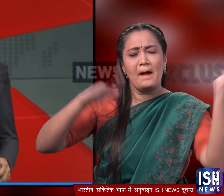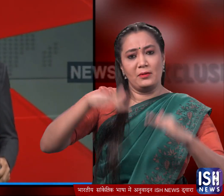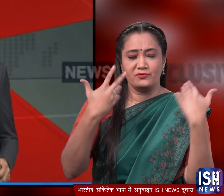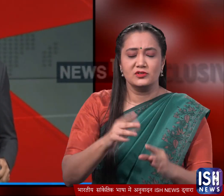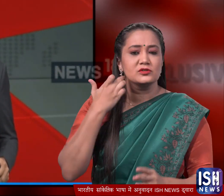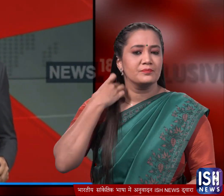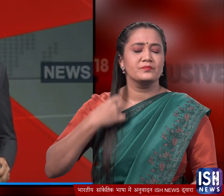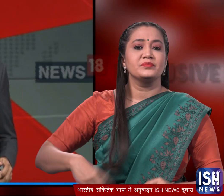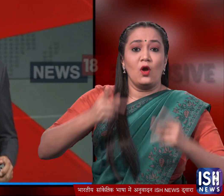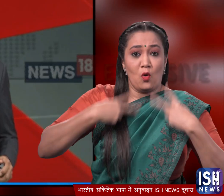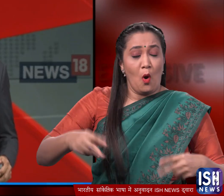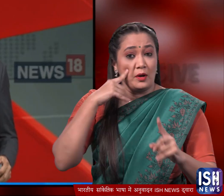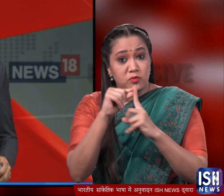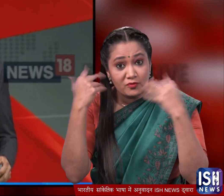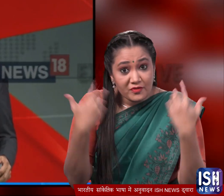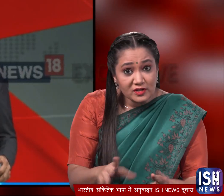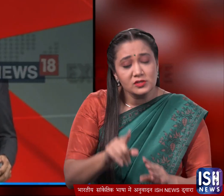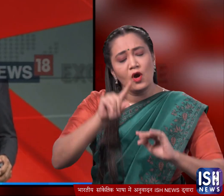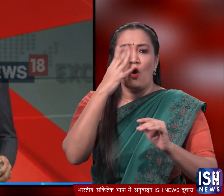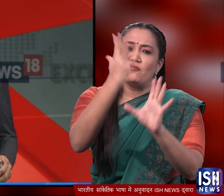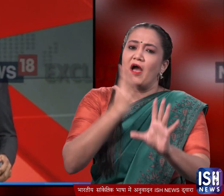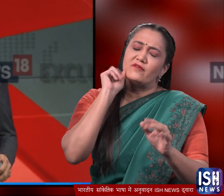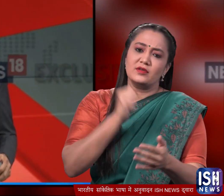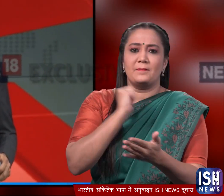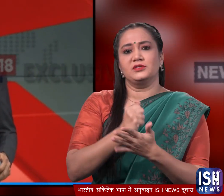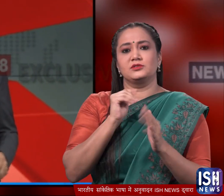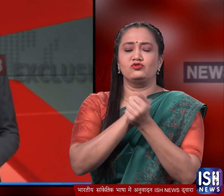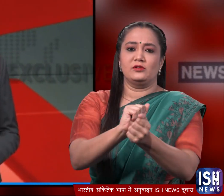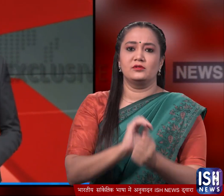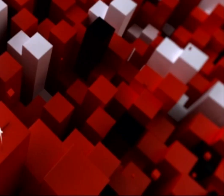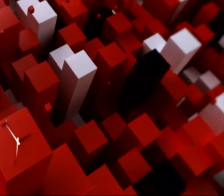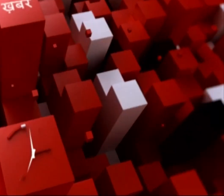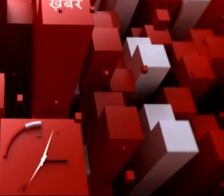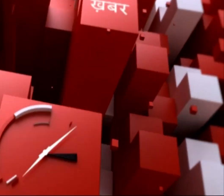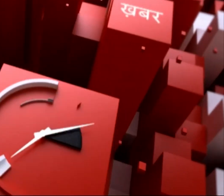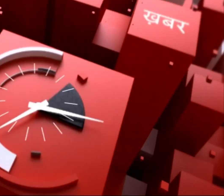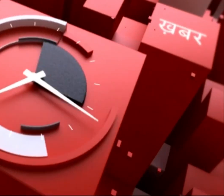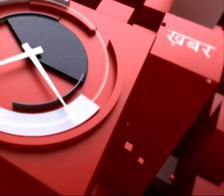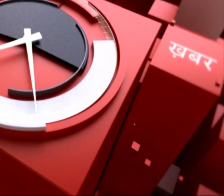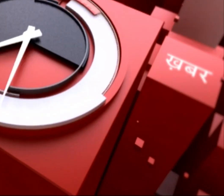से पिटाई की, जो अगर अदालत में दोषी साबित हुआ तो कम से कम 5 साल की जेल की सजा तो पक्की है।